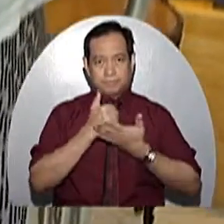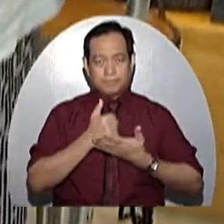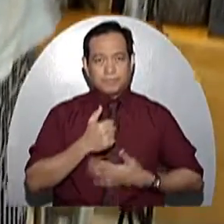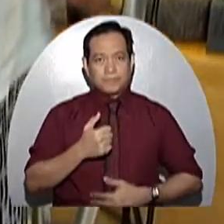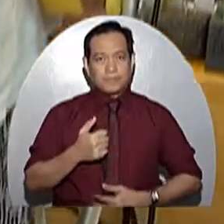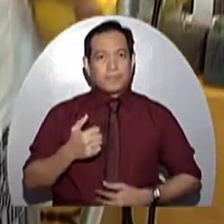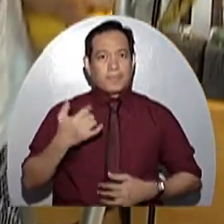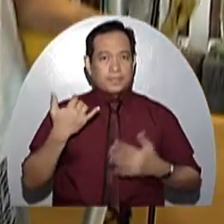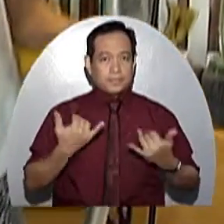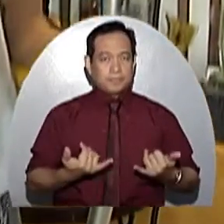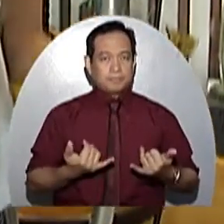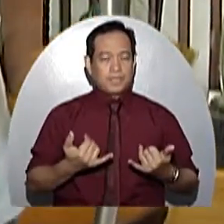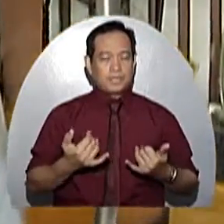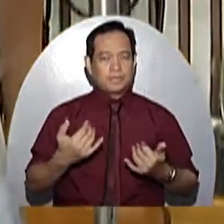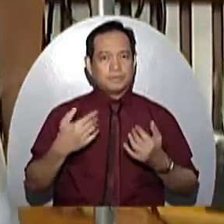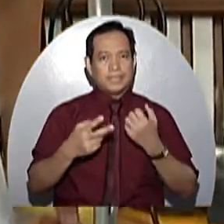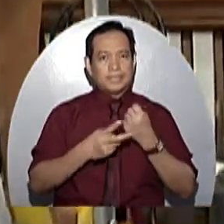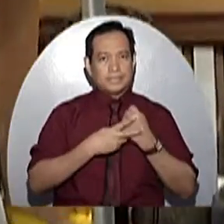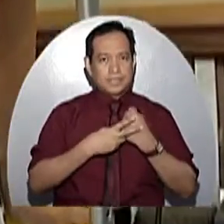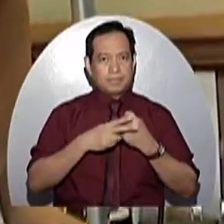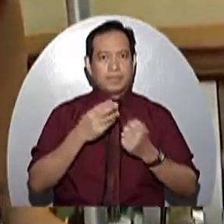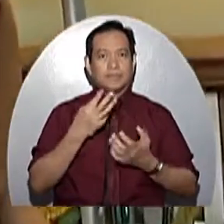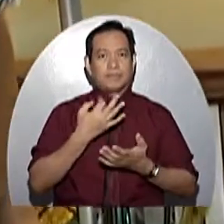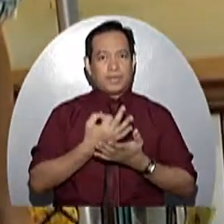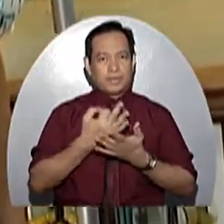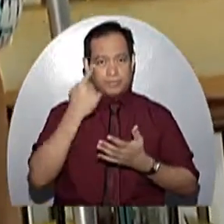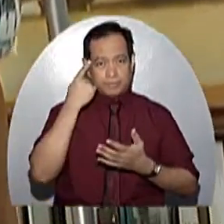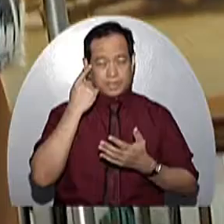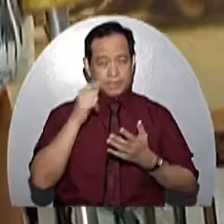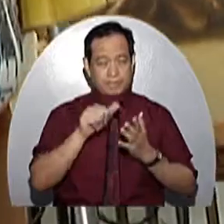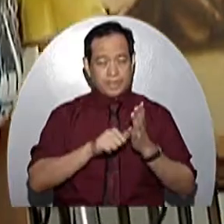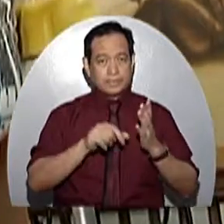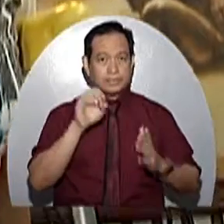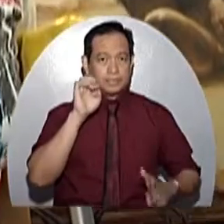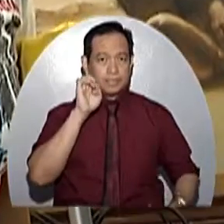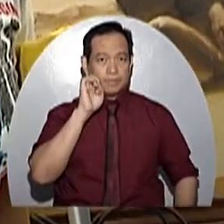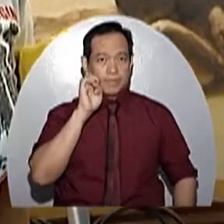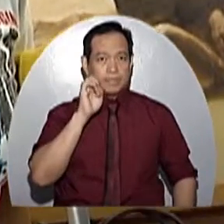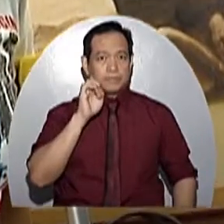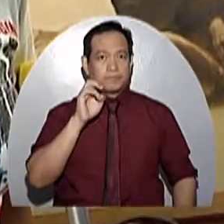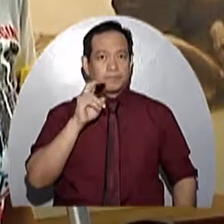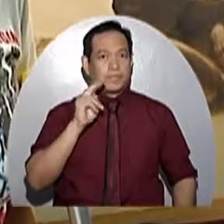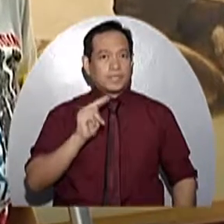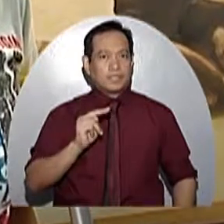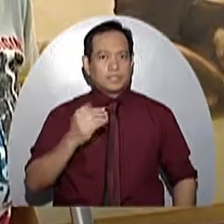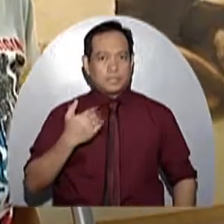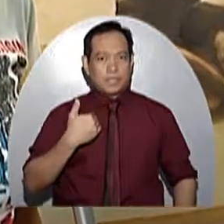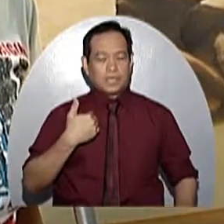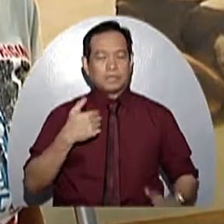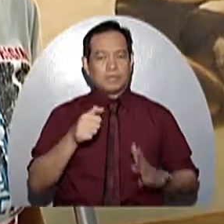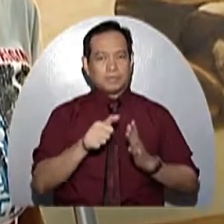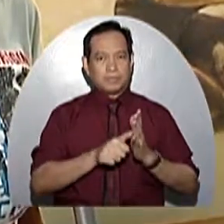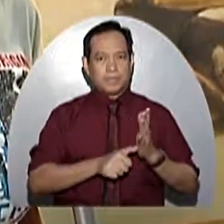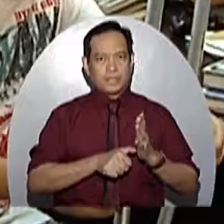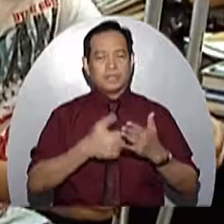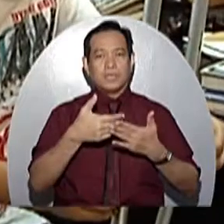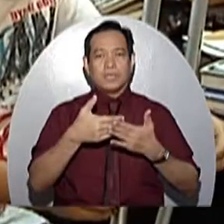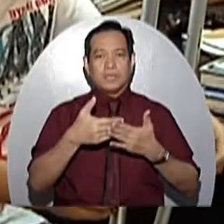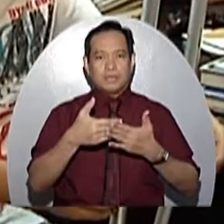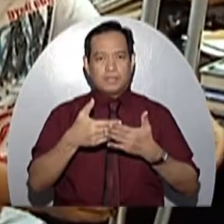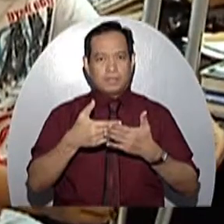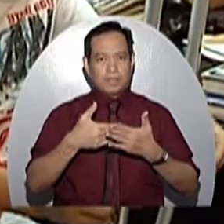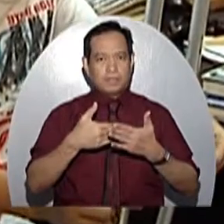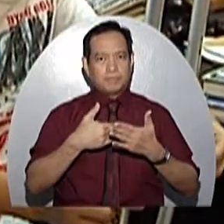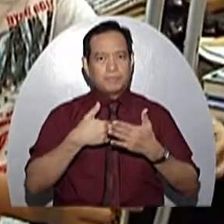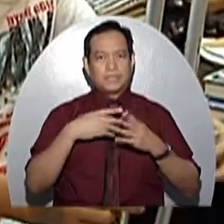Sa kasalukuyang nag-iipon ng pera para sa kanyang operasyon si Emelyn. Kinakailangan na kasi siya maoperahan